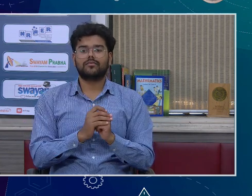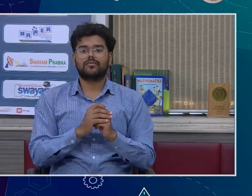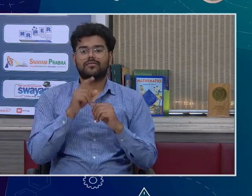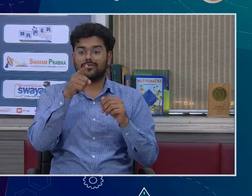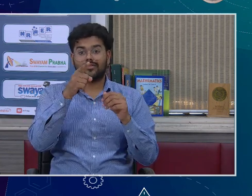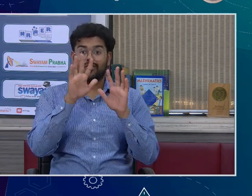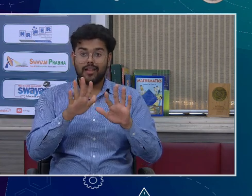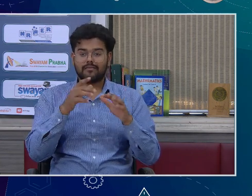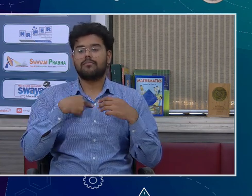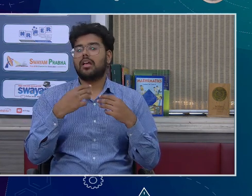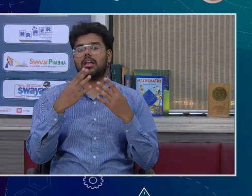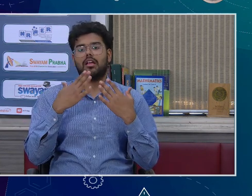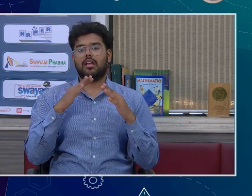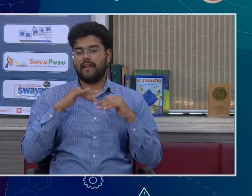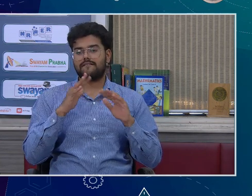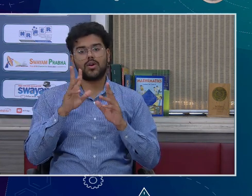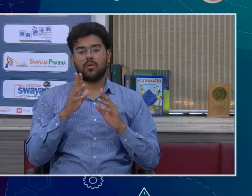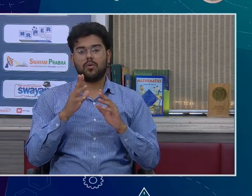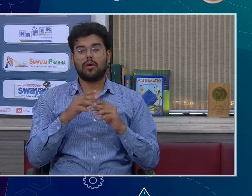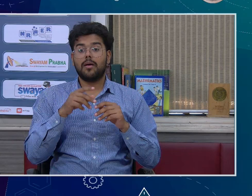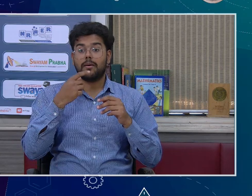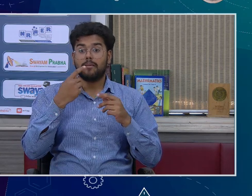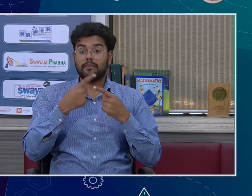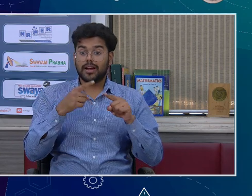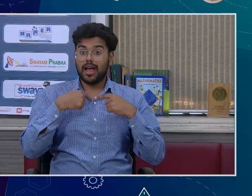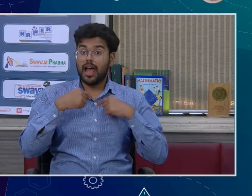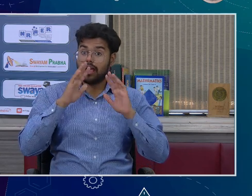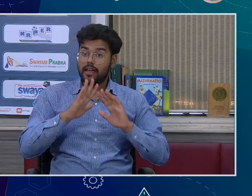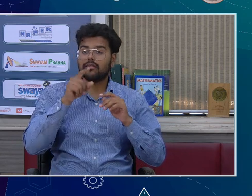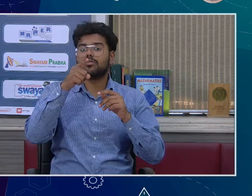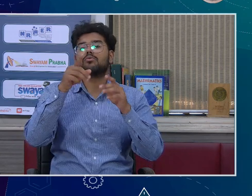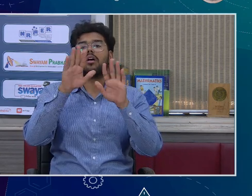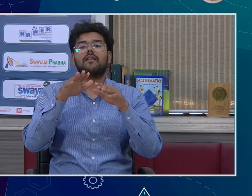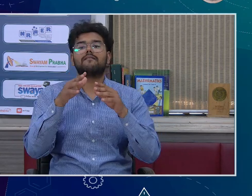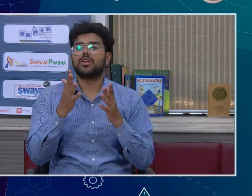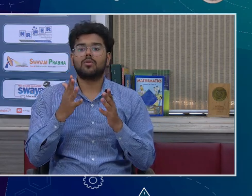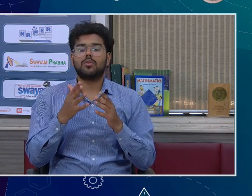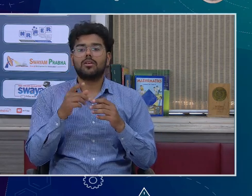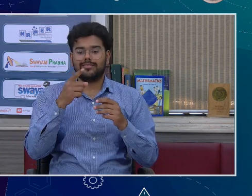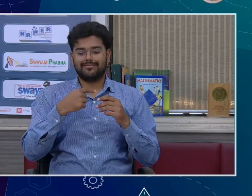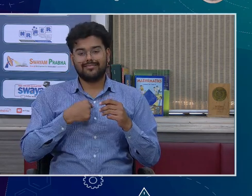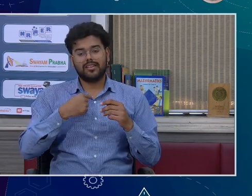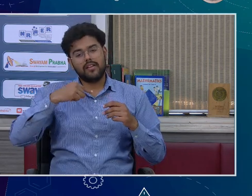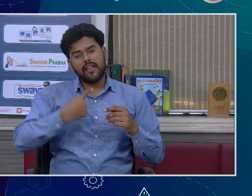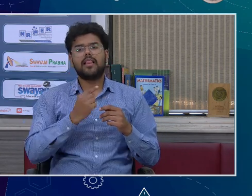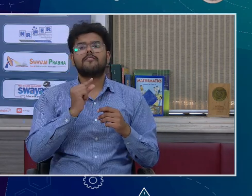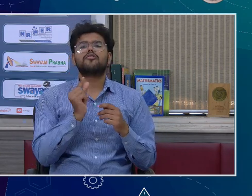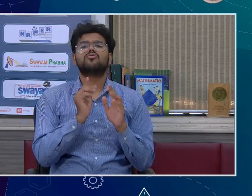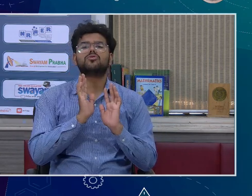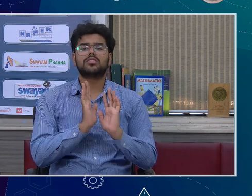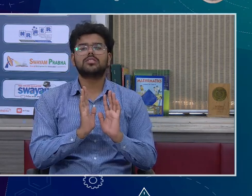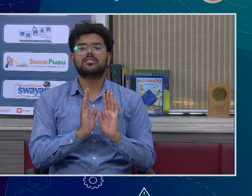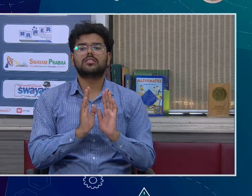हैव एंड व्हाट आई हैव यू मे नॉट हैव. लेकिन जो हमारे पास है हम उसी को यूज करके यूज इट टू द मैक्सिमम बेनिफिट